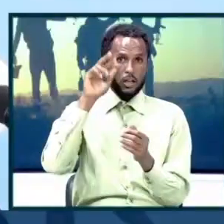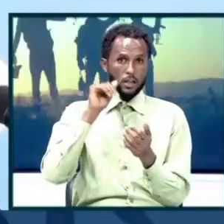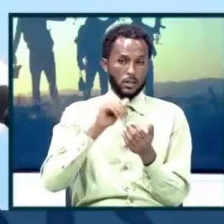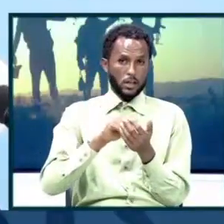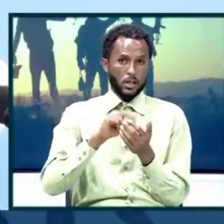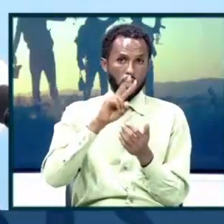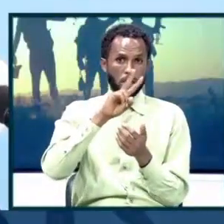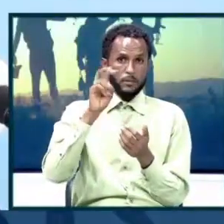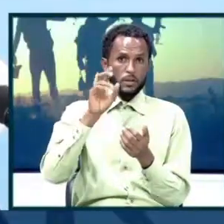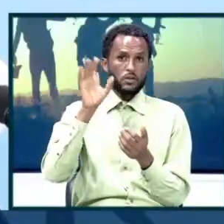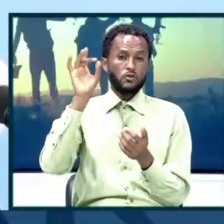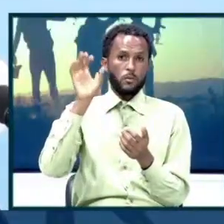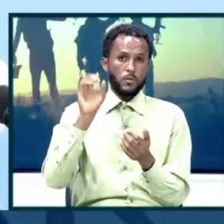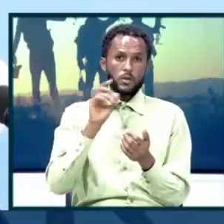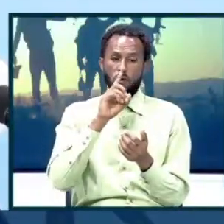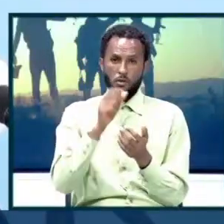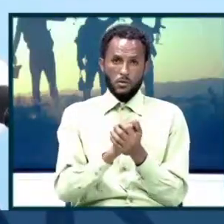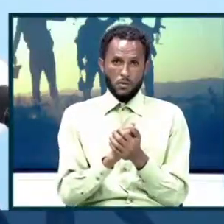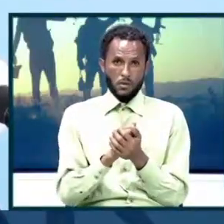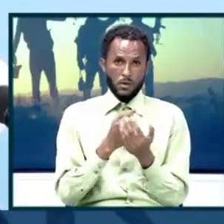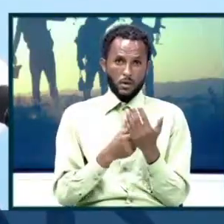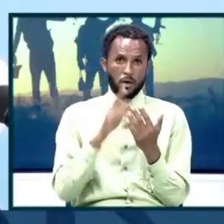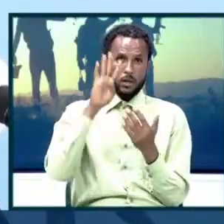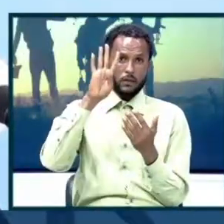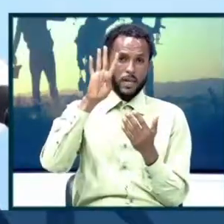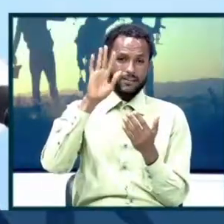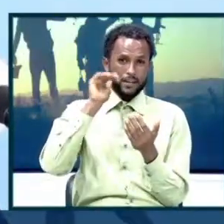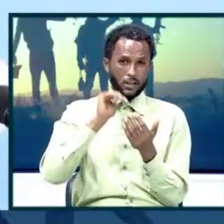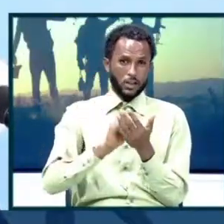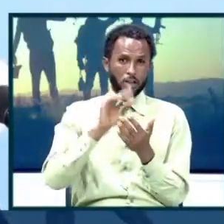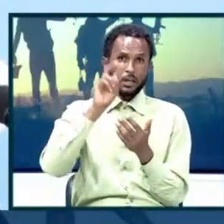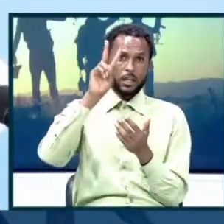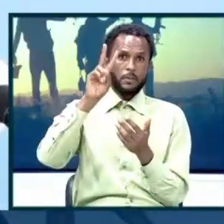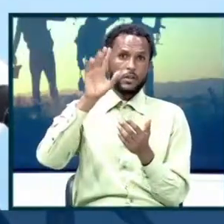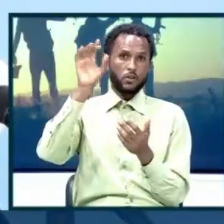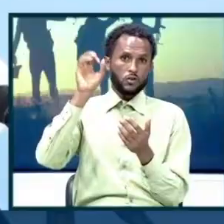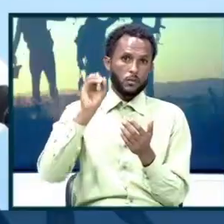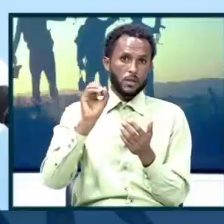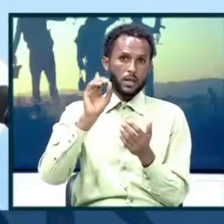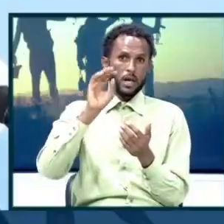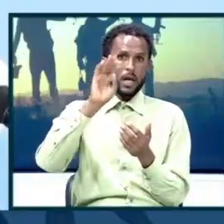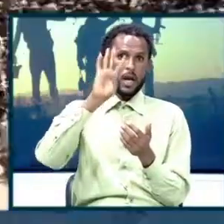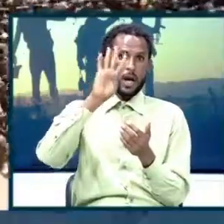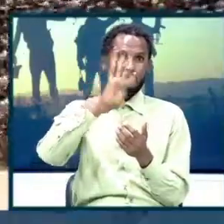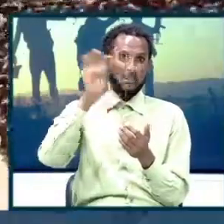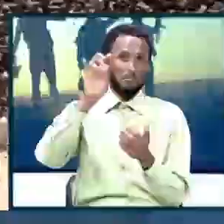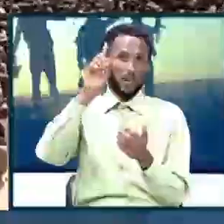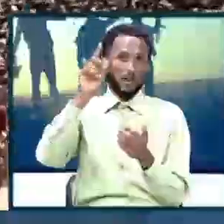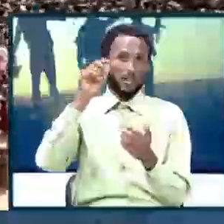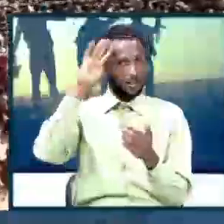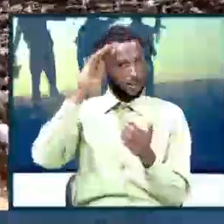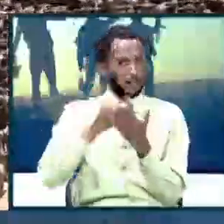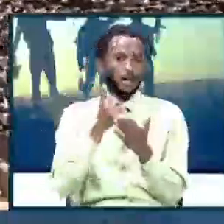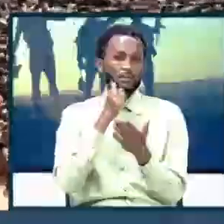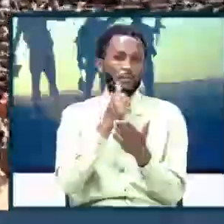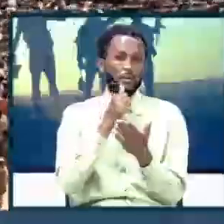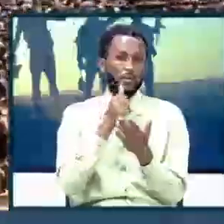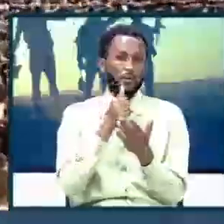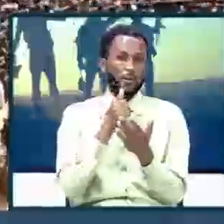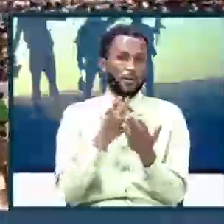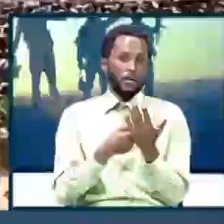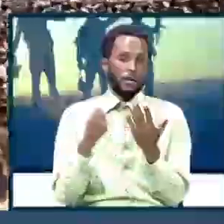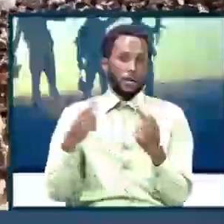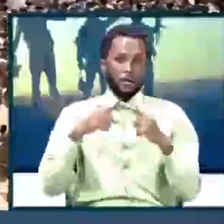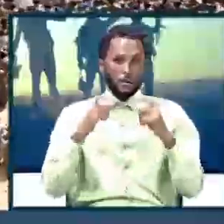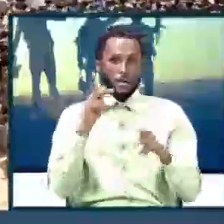4208 እዮም ካብዞም 4208 401 ደቂ ኣንስትዮ እየን። እቲ ምሕረት ዝተዋህበሉ እዋን ፀላእቲ ህዝቢ